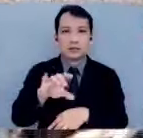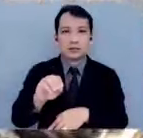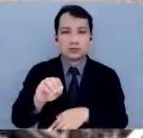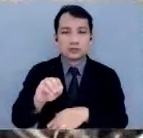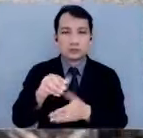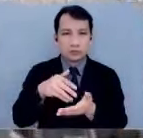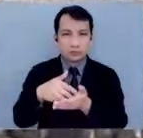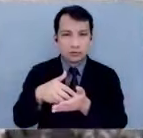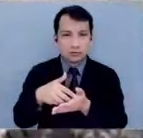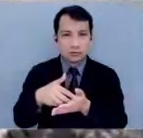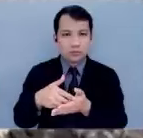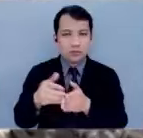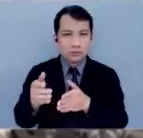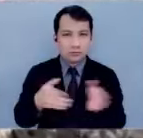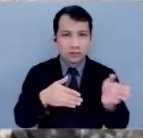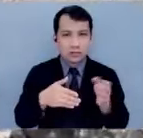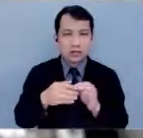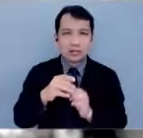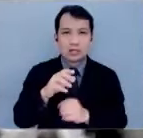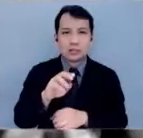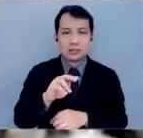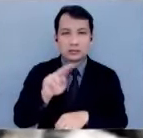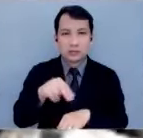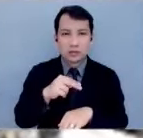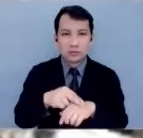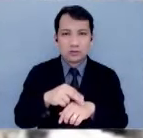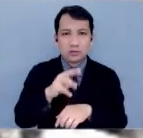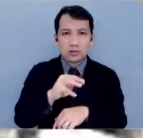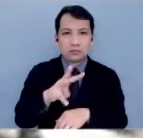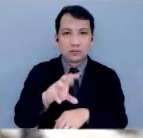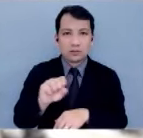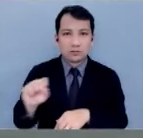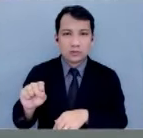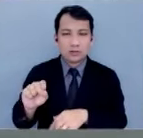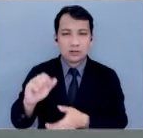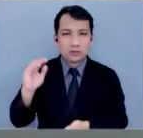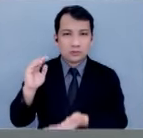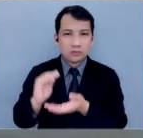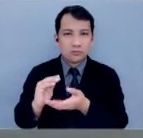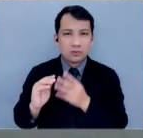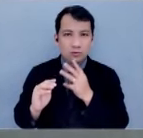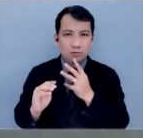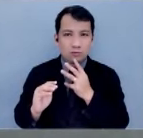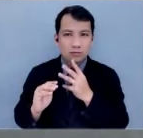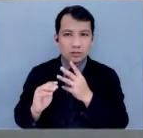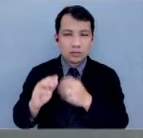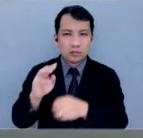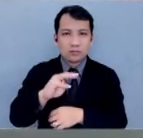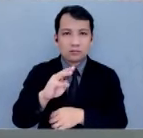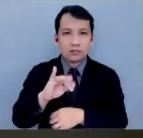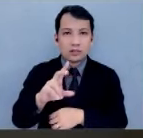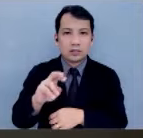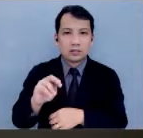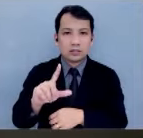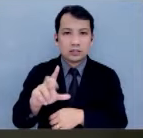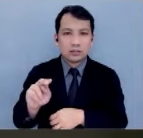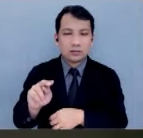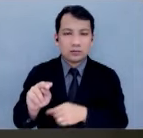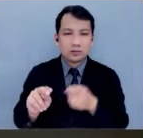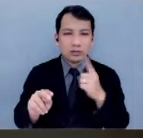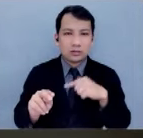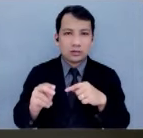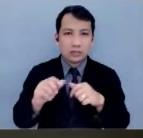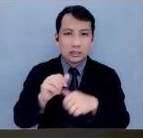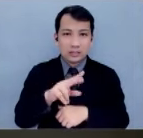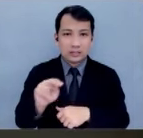Pero plano pa rin daw ng National Water Resources Board na bawasan ang alokasyon ng tubig ng Maynila mula sa Angat Dam. Ito'y para hindi